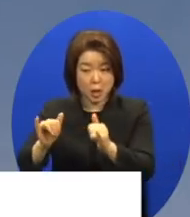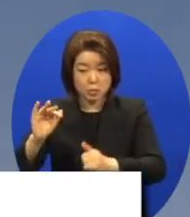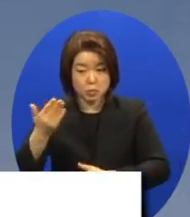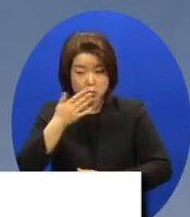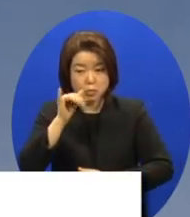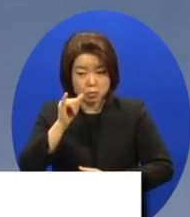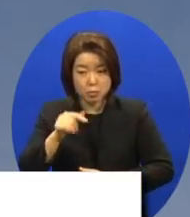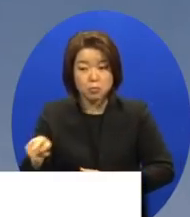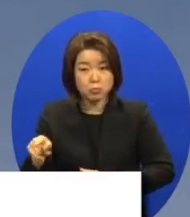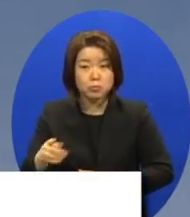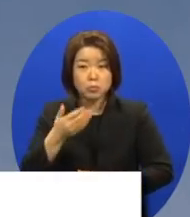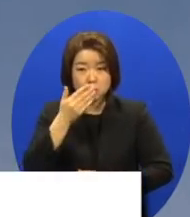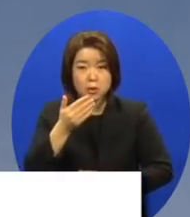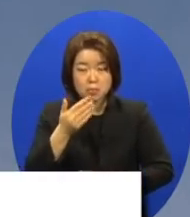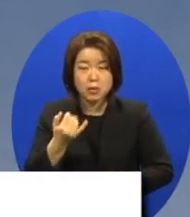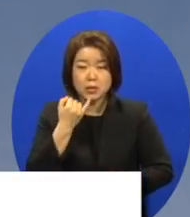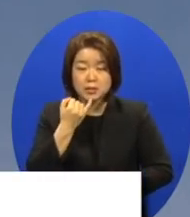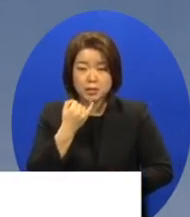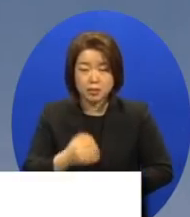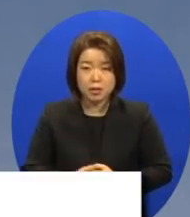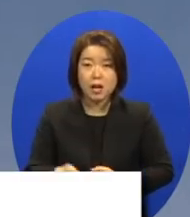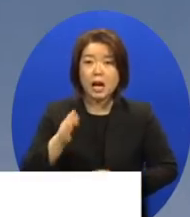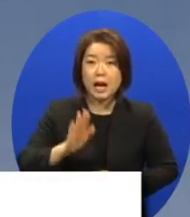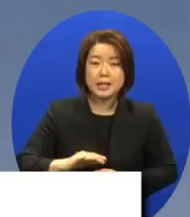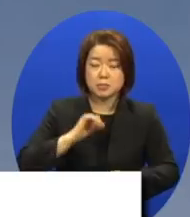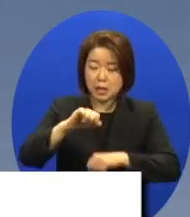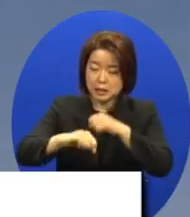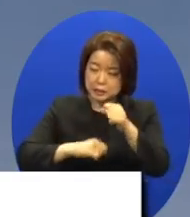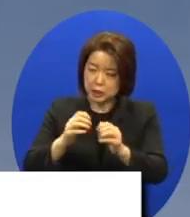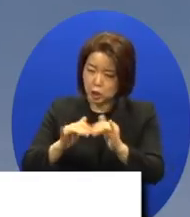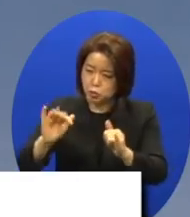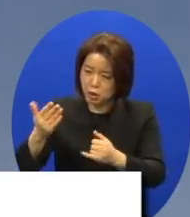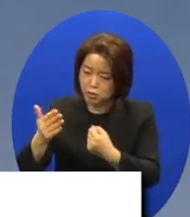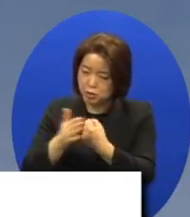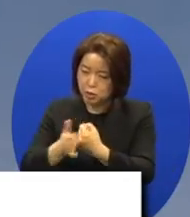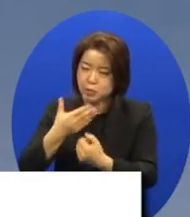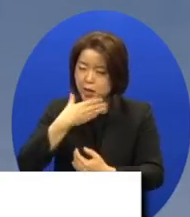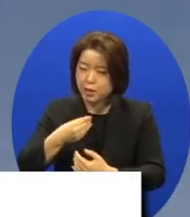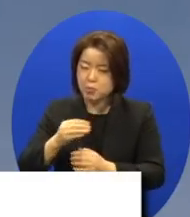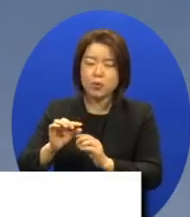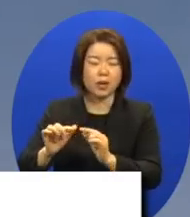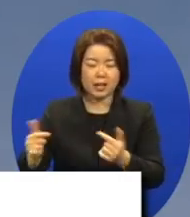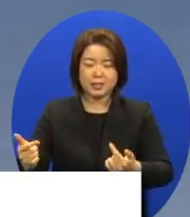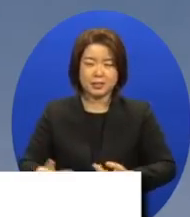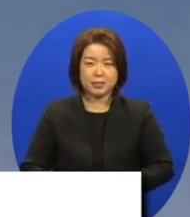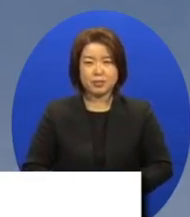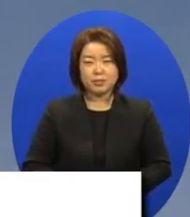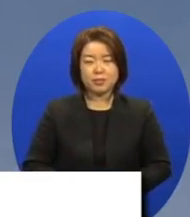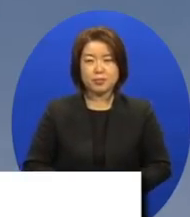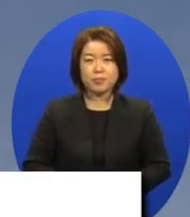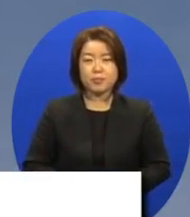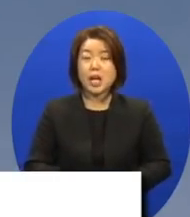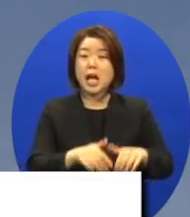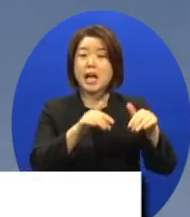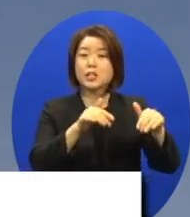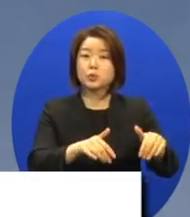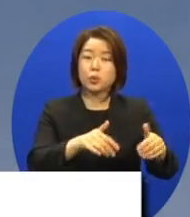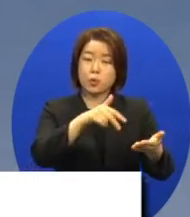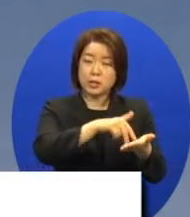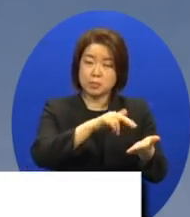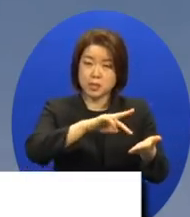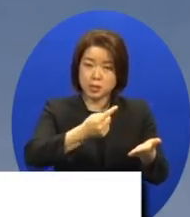있는 거죠 그러나 자유인이 되니까 행복한 것은 아닙니다 종으로서 도 얼마든지